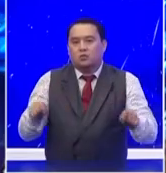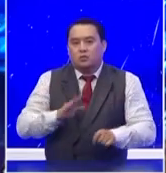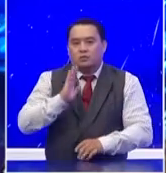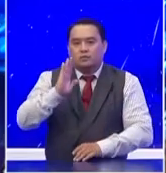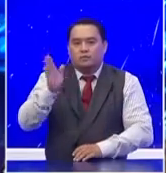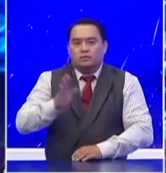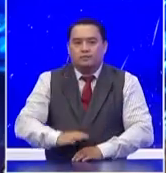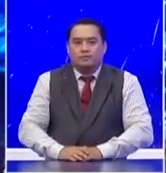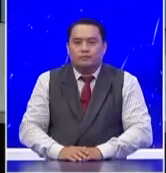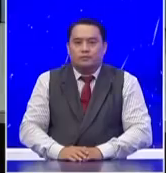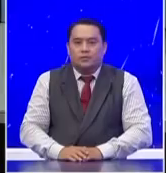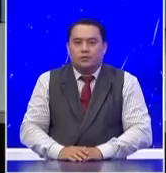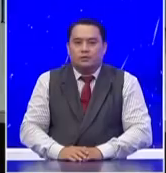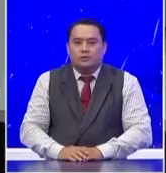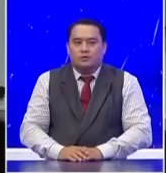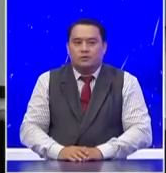ашылатын болады.